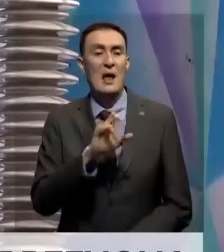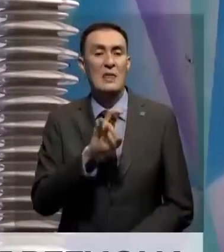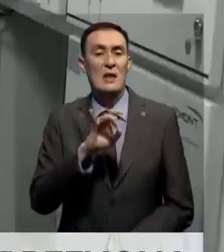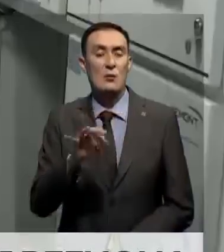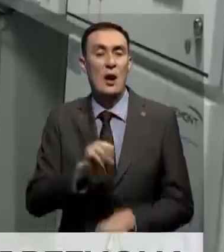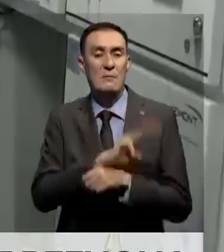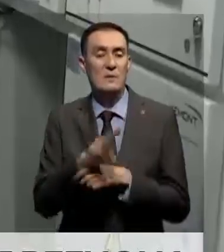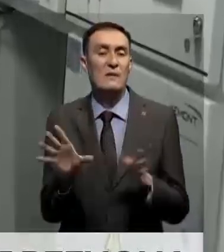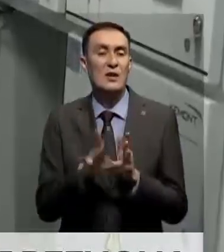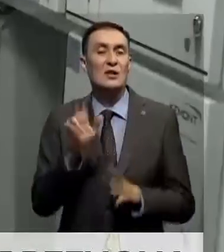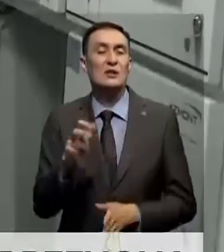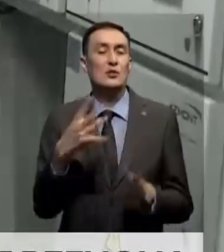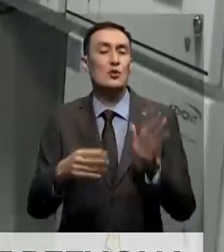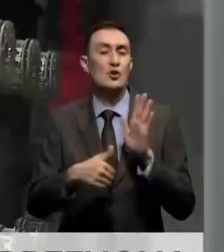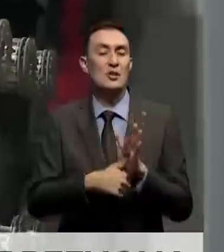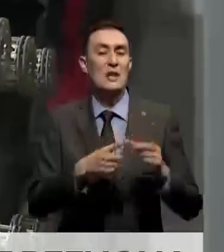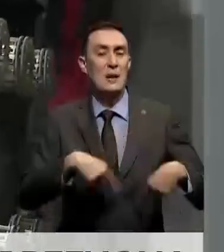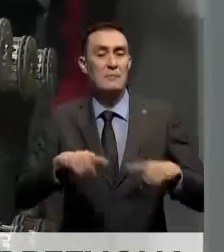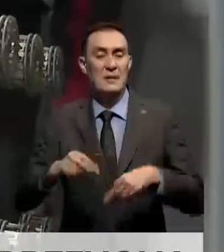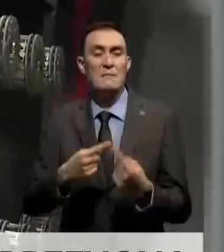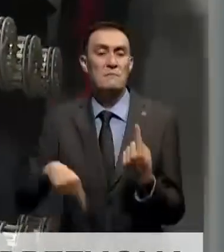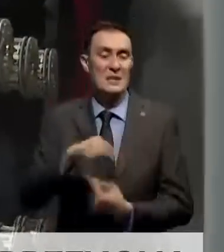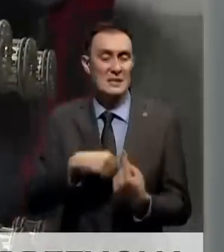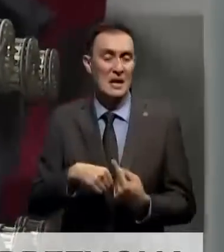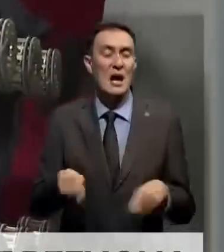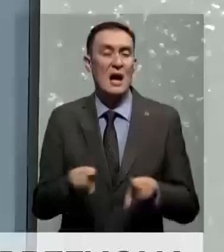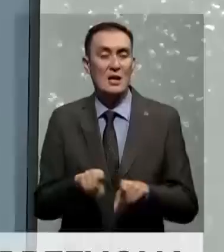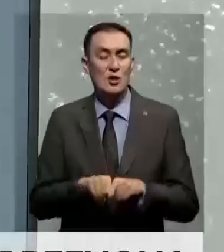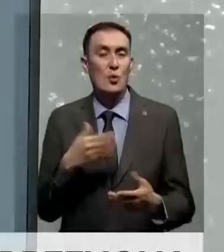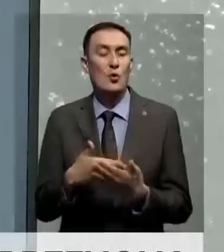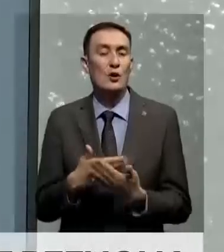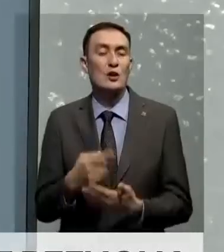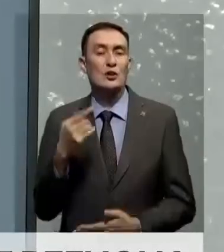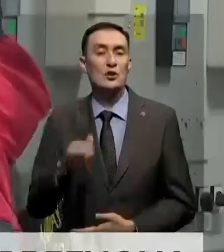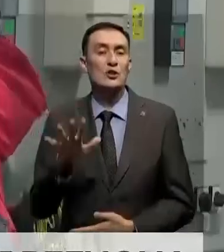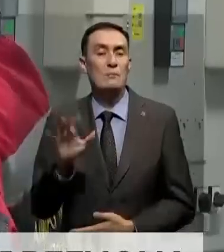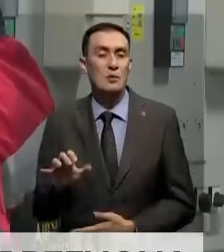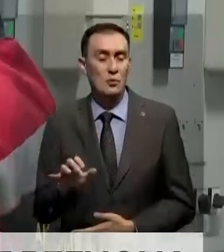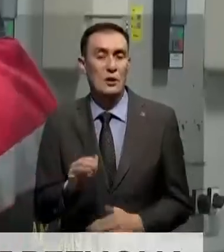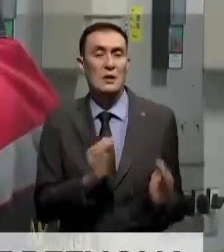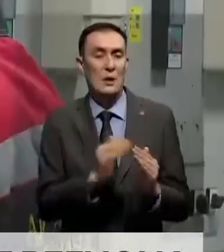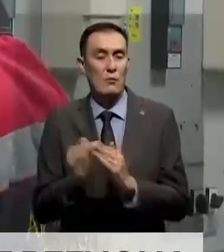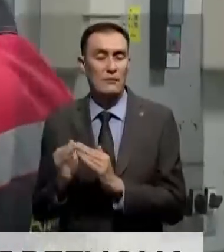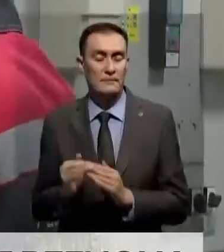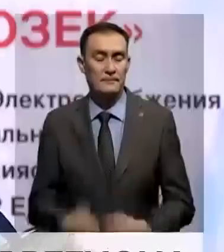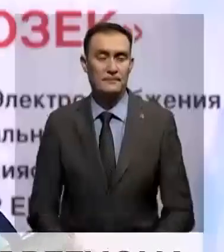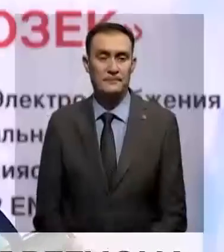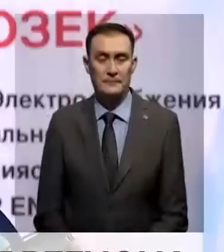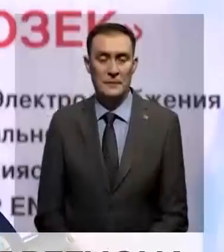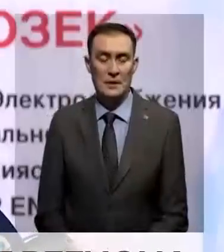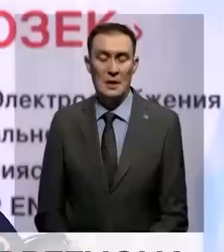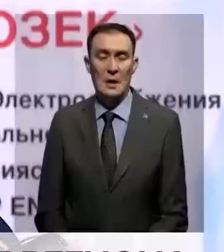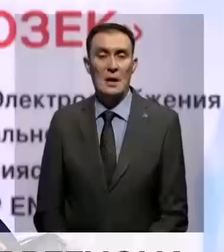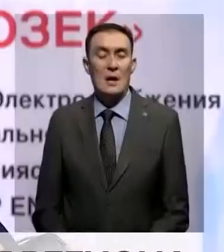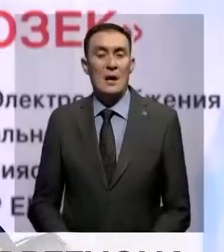обеспечит электричеством 346 субъектов малого и среднего бизнеса, а также около 1500 потребителей жилого сектора. Но